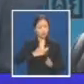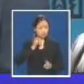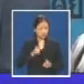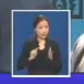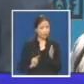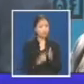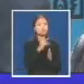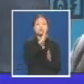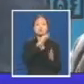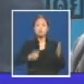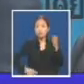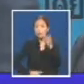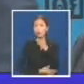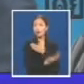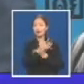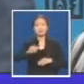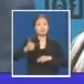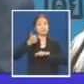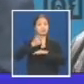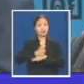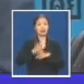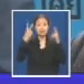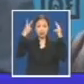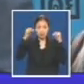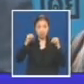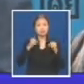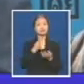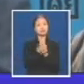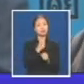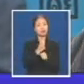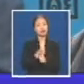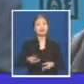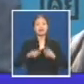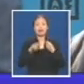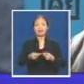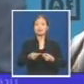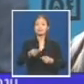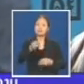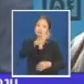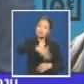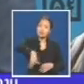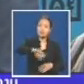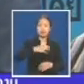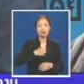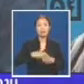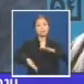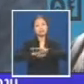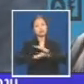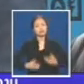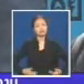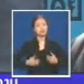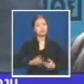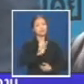เมื่อมีโอกาสเข้ามาทำงานเพื่อพี่น้องประชาชนก็อยากจะวางรากฐานให้ชีวิตความเป็นอยู่ของพี่น้องประชาชน